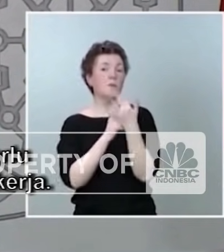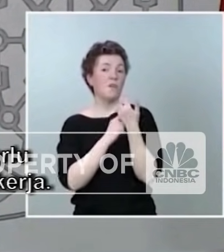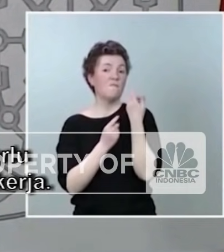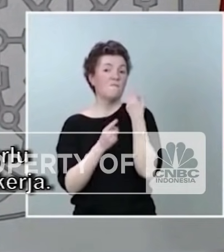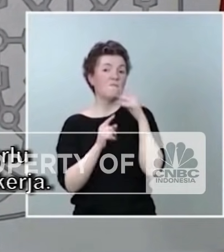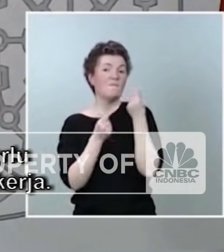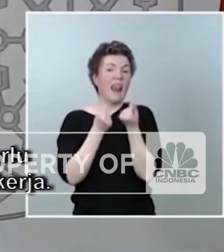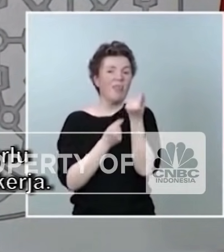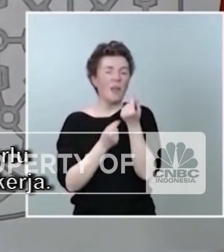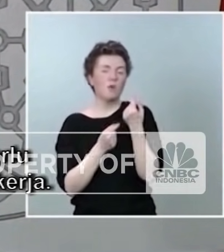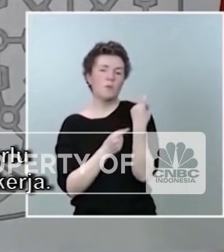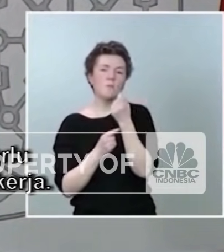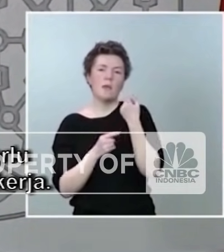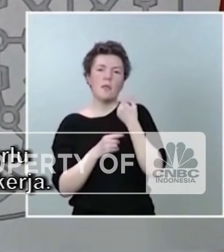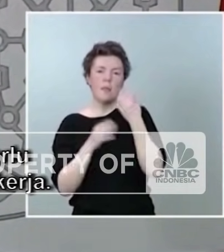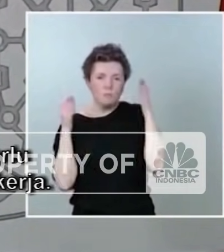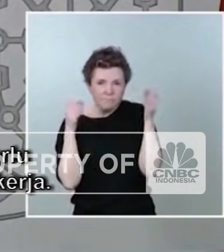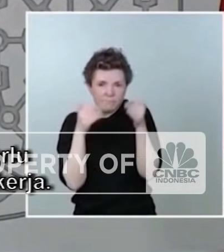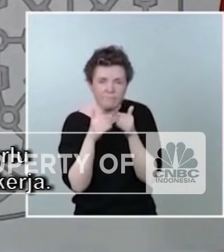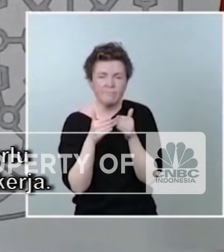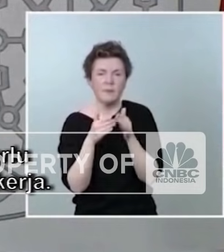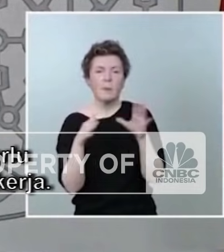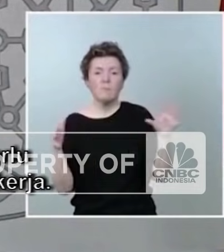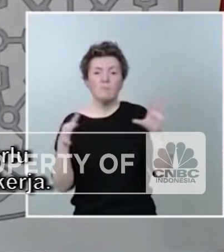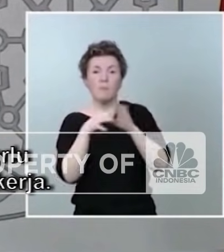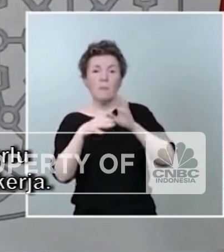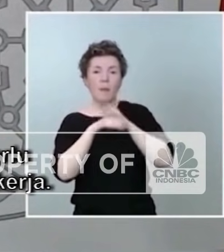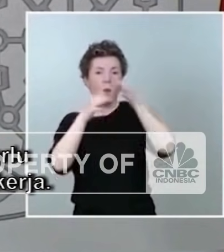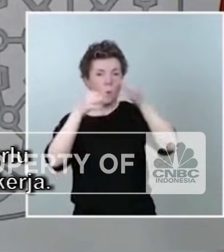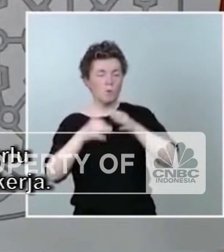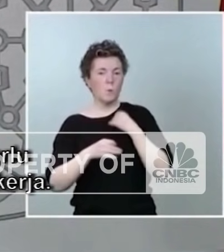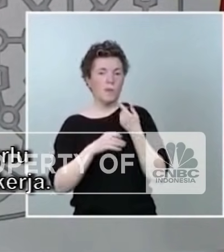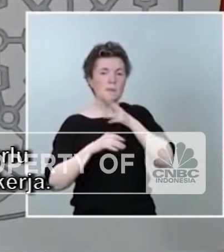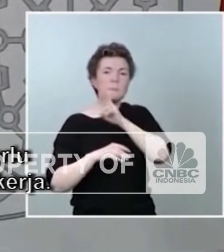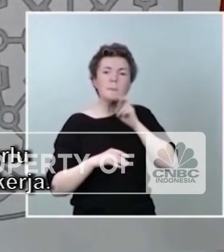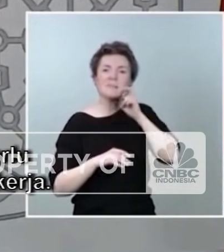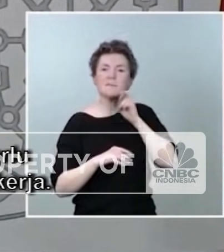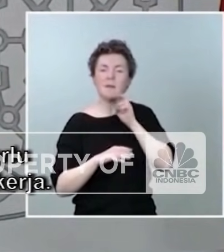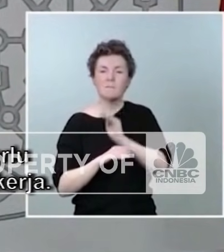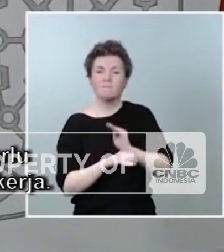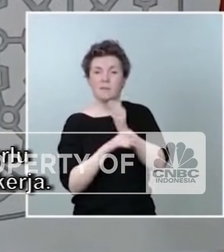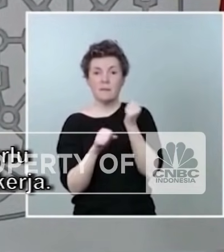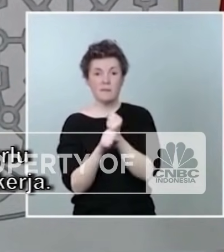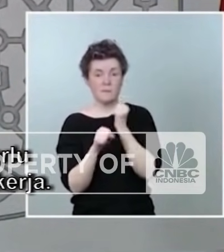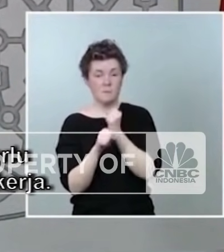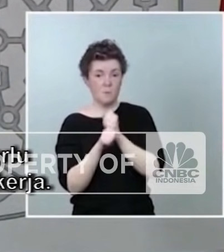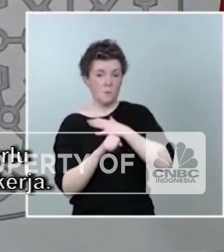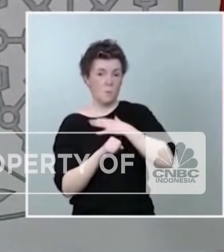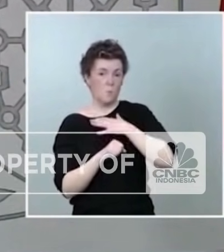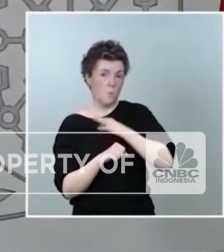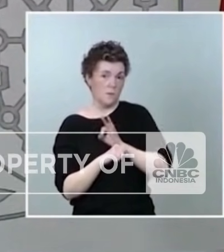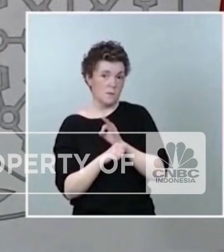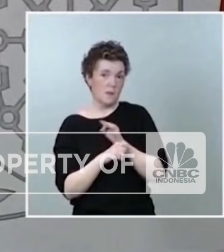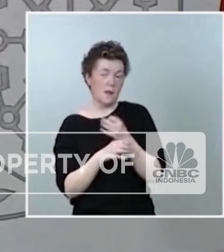necesidad efek konsentrasi Om pada ke hutan ente pertama presser bar Lail empleo ke program officer at the formal